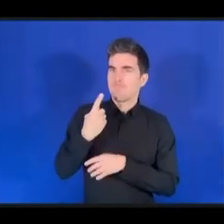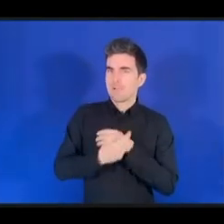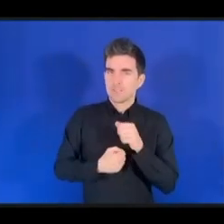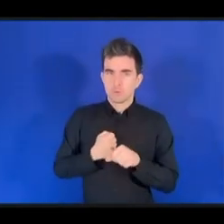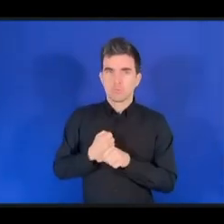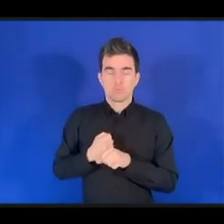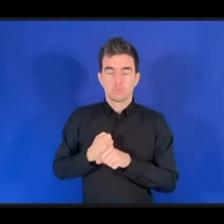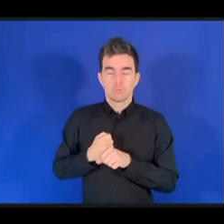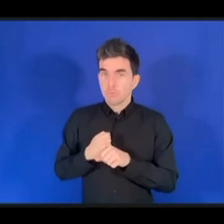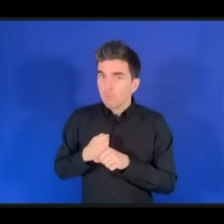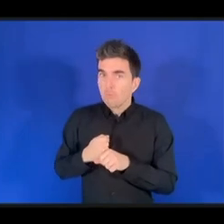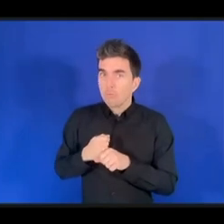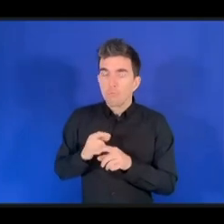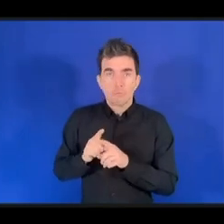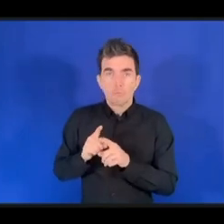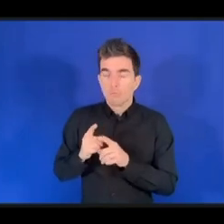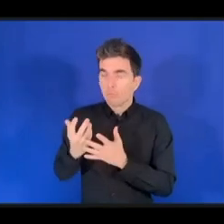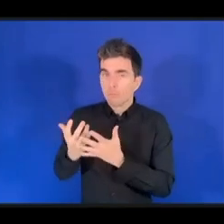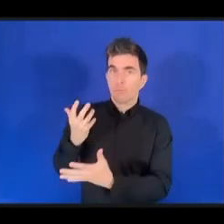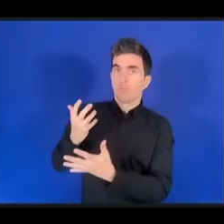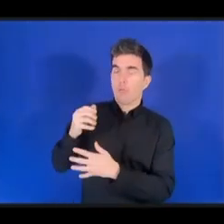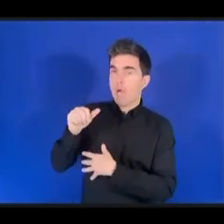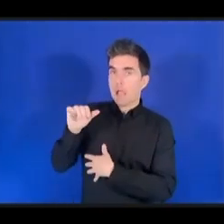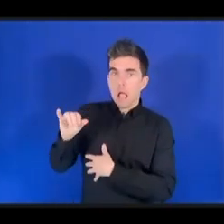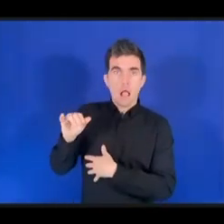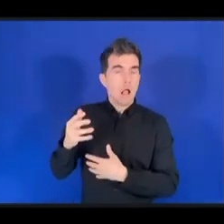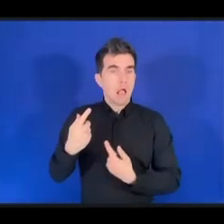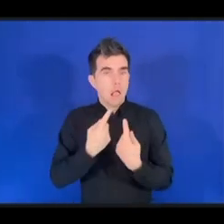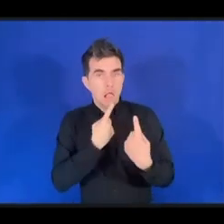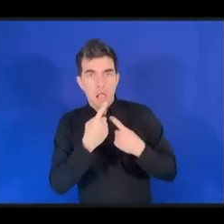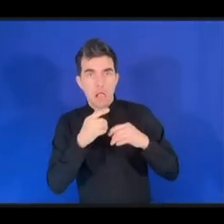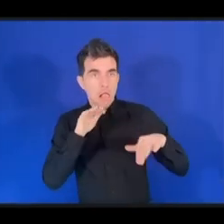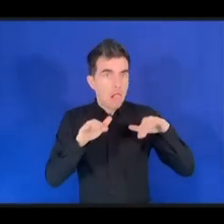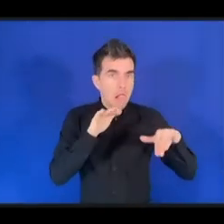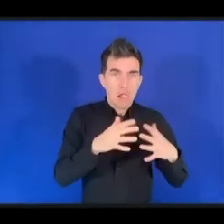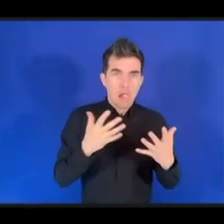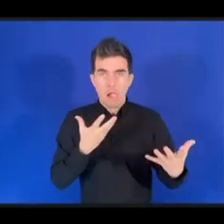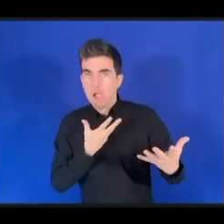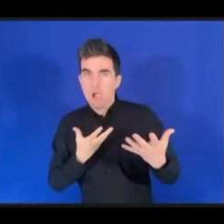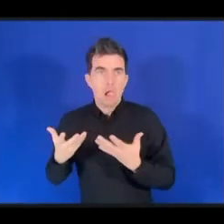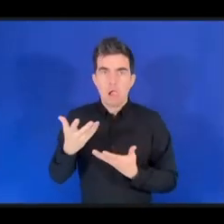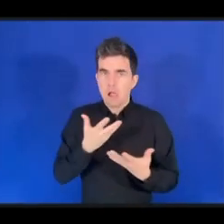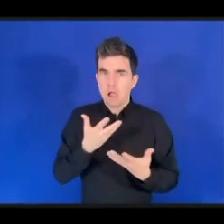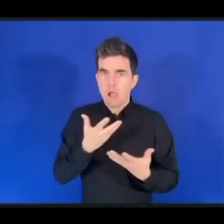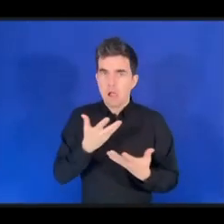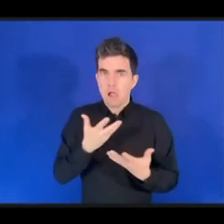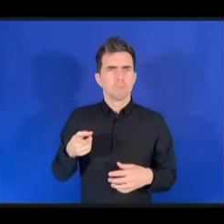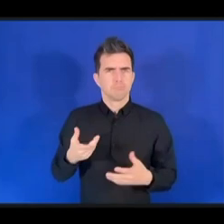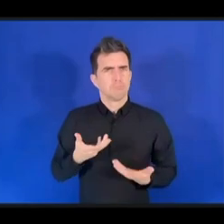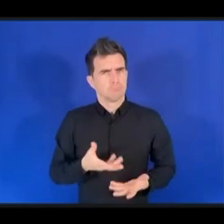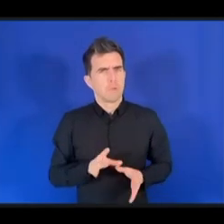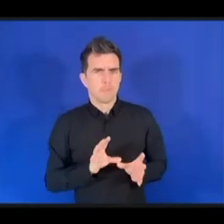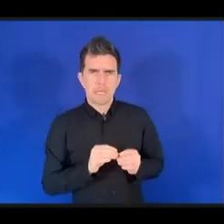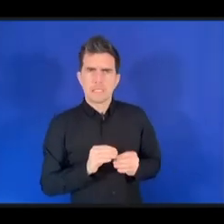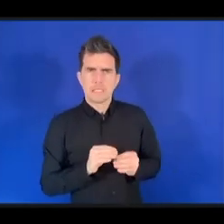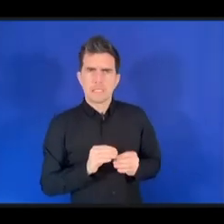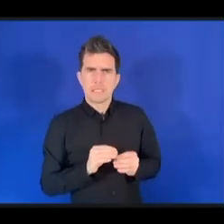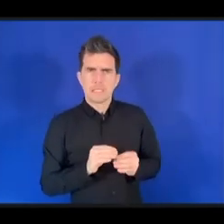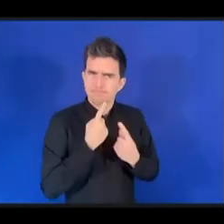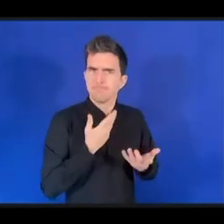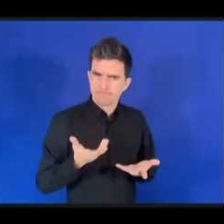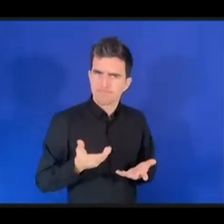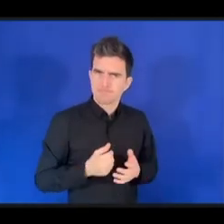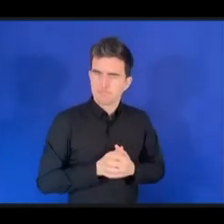マルチステークホルダーアプローチによるより良いインターネットの実現に日本として